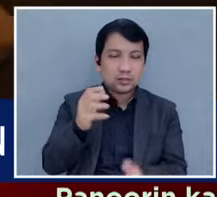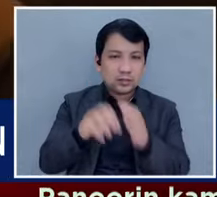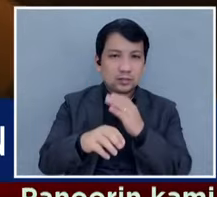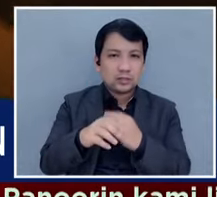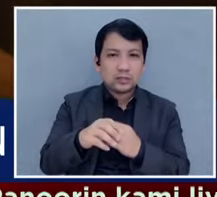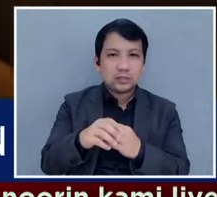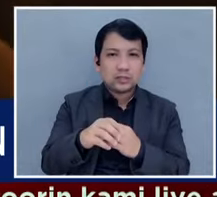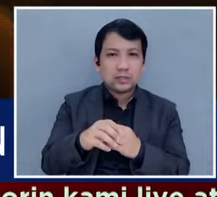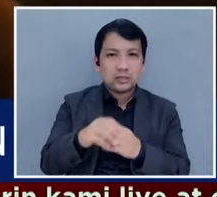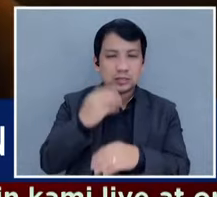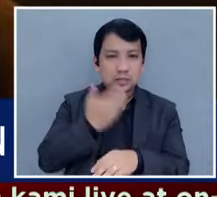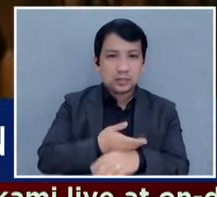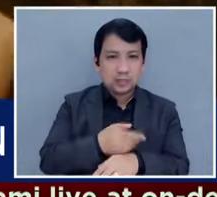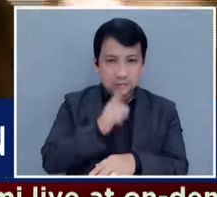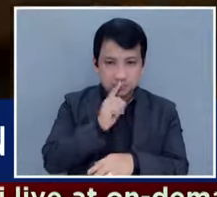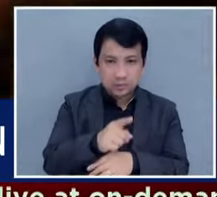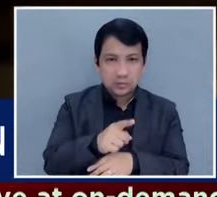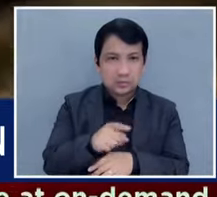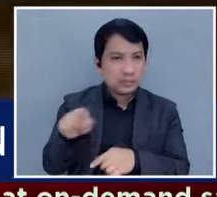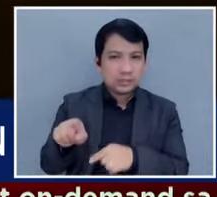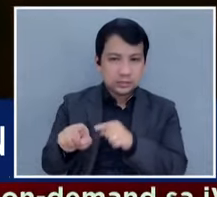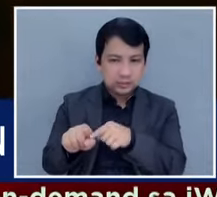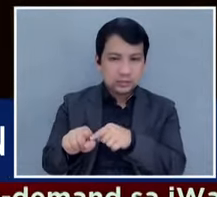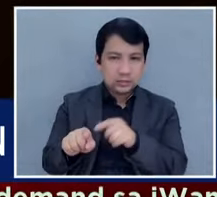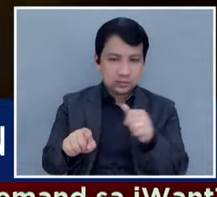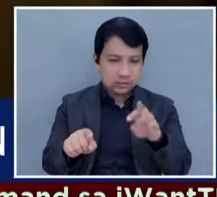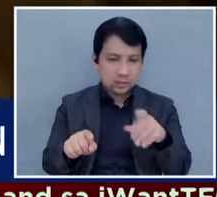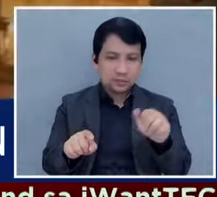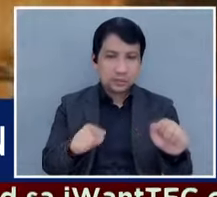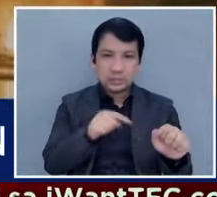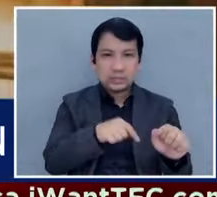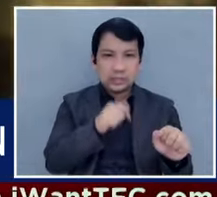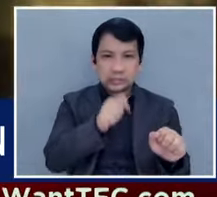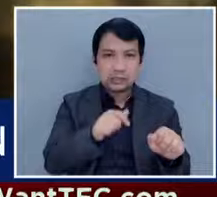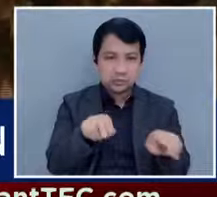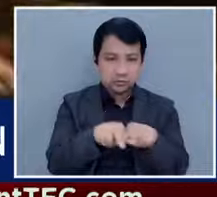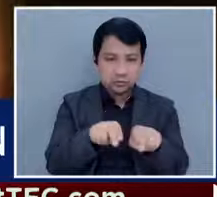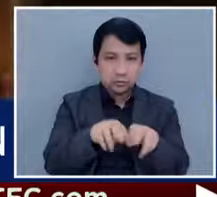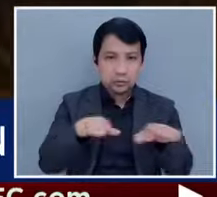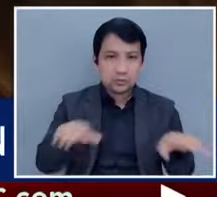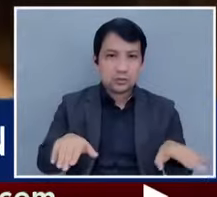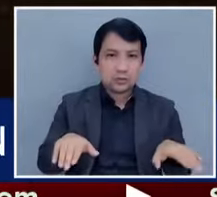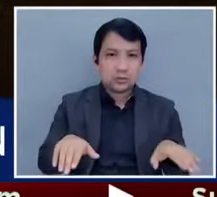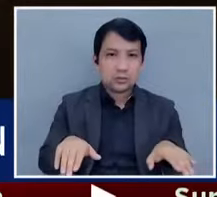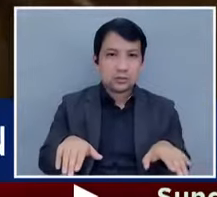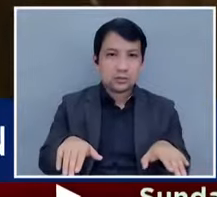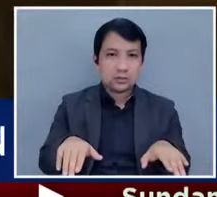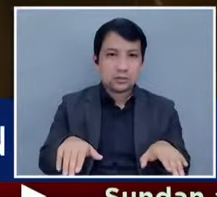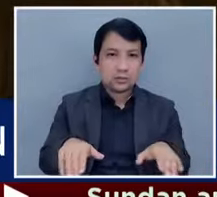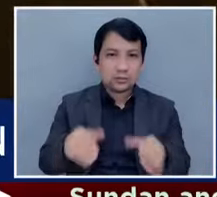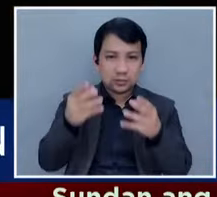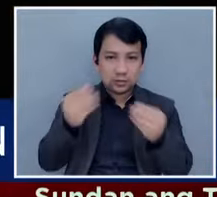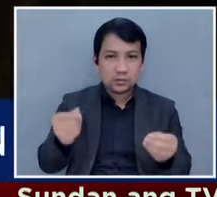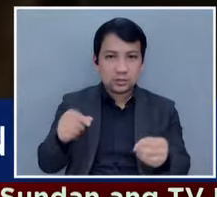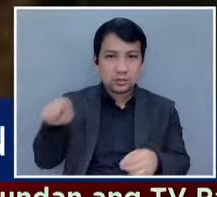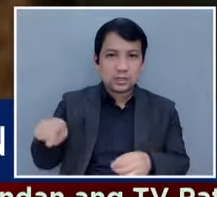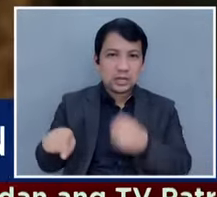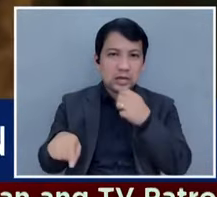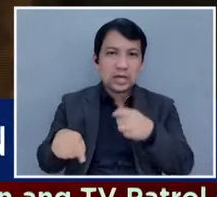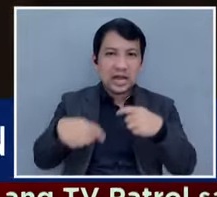kaalaman nila, di pala normal na bata si Abigail. At isa-isa silang nalagas nang madiskubring siya pala'y